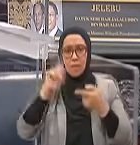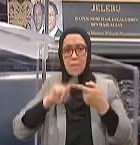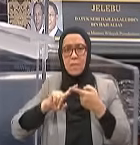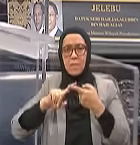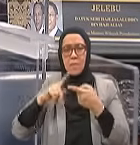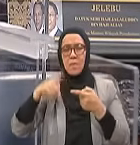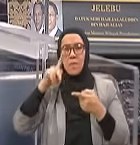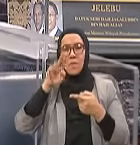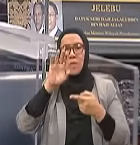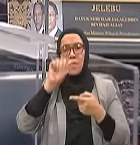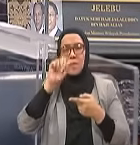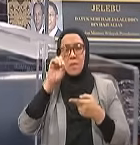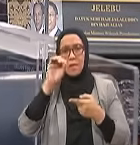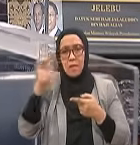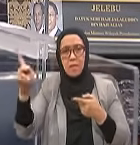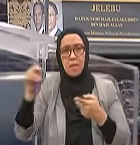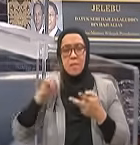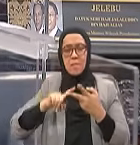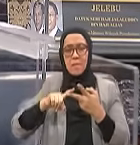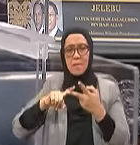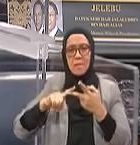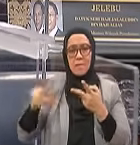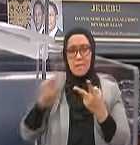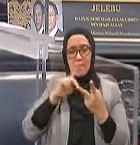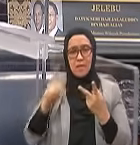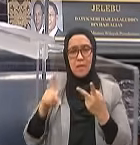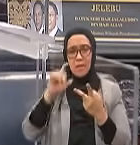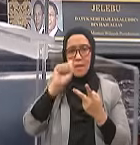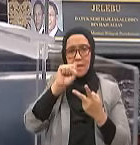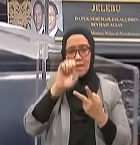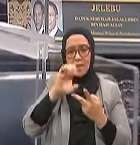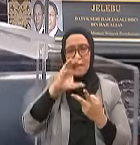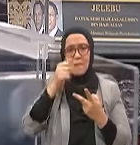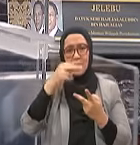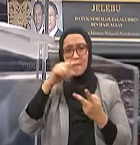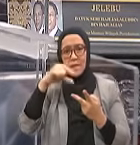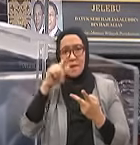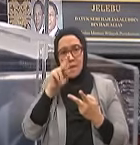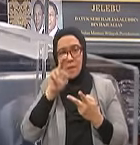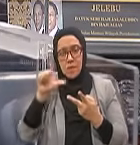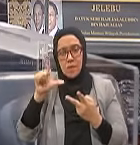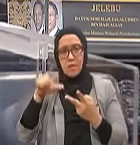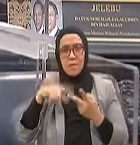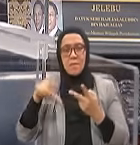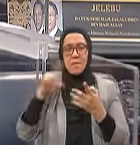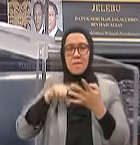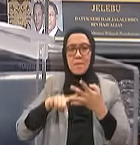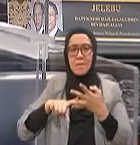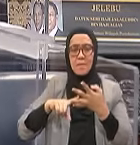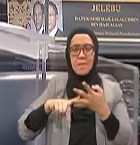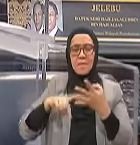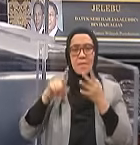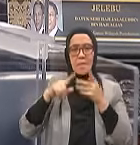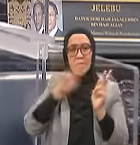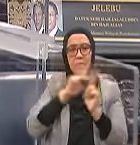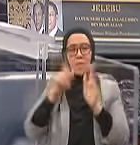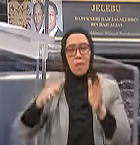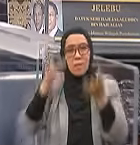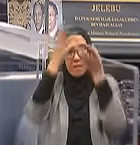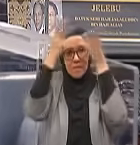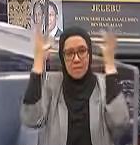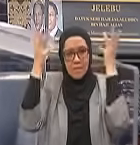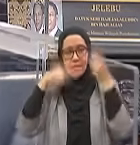bercangkul Raw Bypass dan juga kampung orang asli Sungai candaan ke kampung asap siap apabila kita membuat